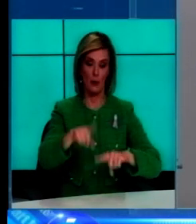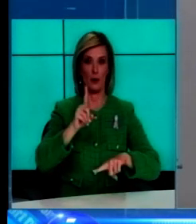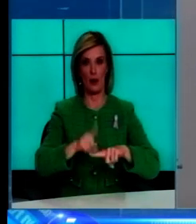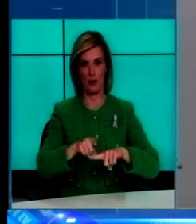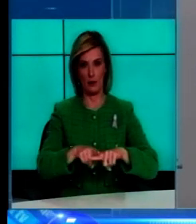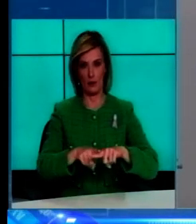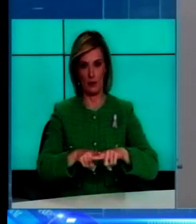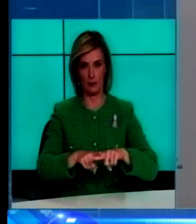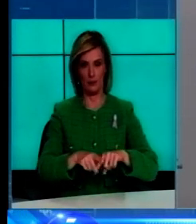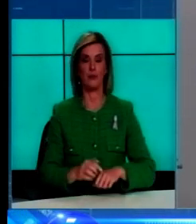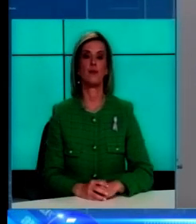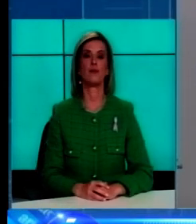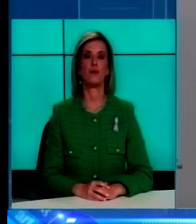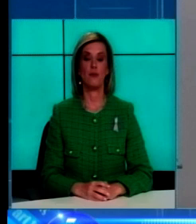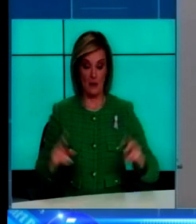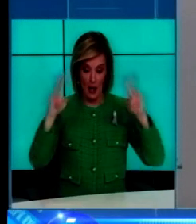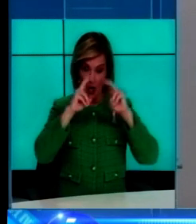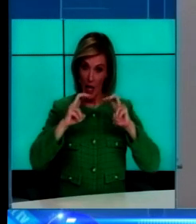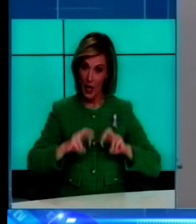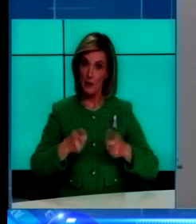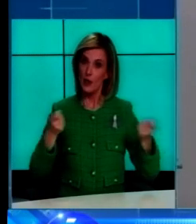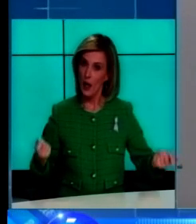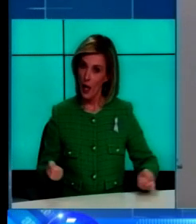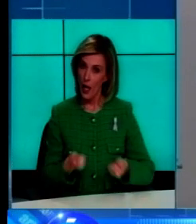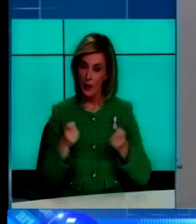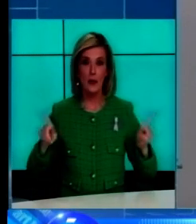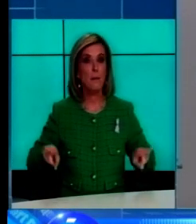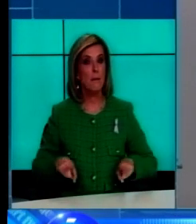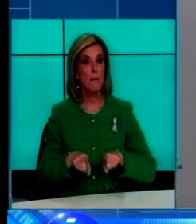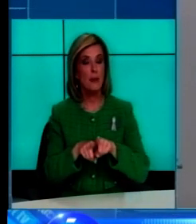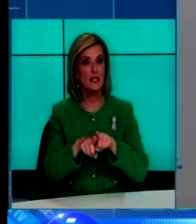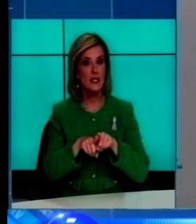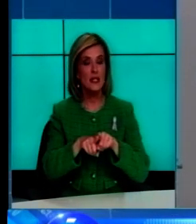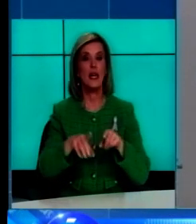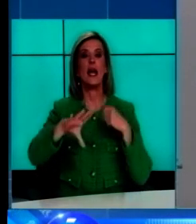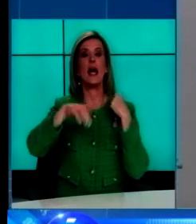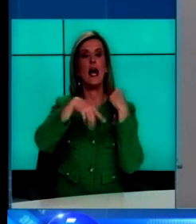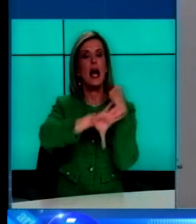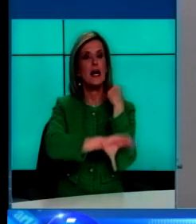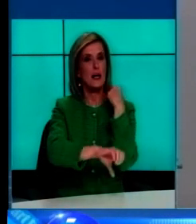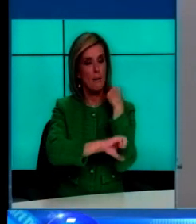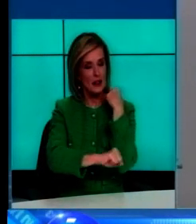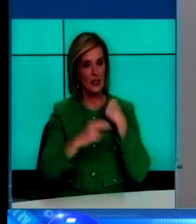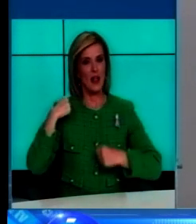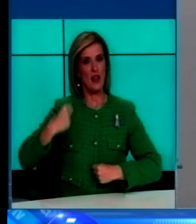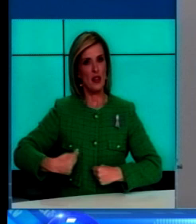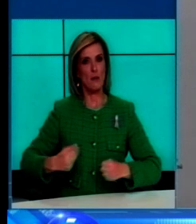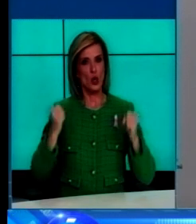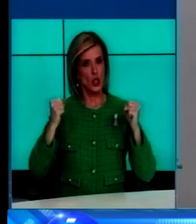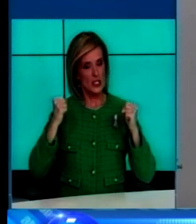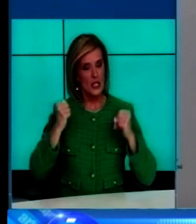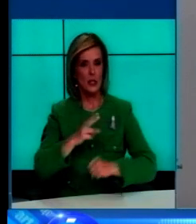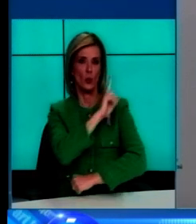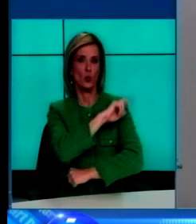Η ανάλυση υλοποιήθηκε με τη συμβολή της Γενικής Γραμματείας Δημόσιας Υγείας, της Γενικής Γραμματείας Πρωτοβάθμιας Φροντίδας